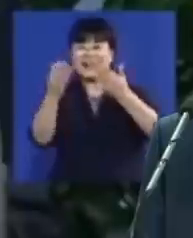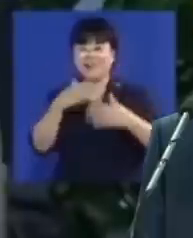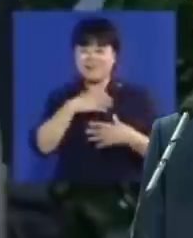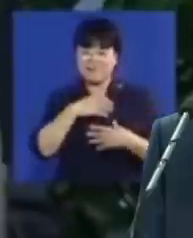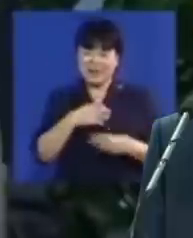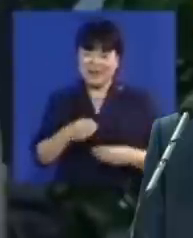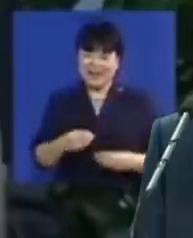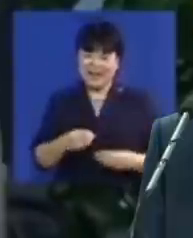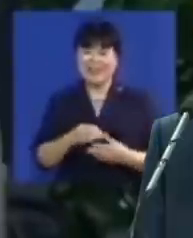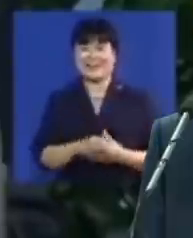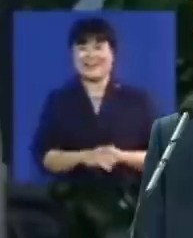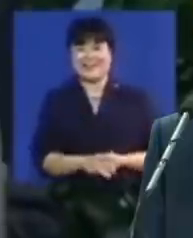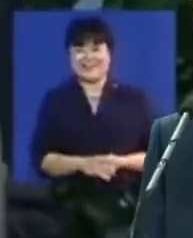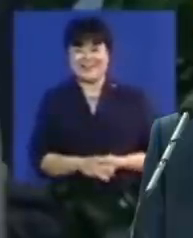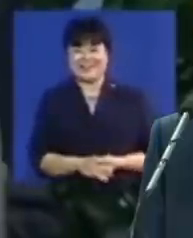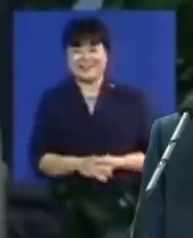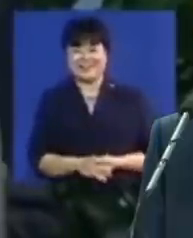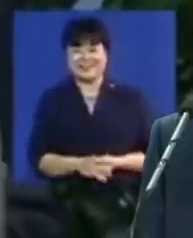갖고